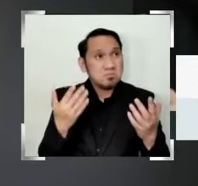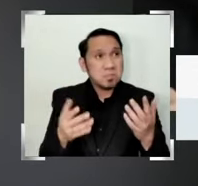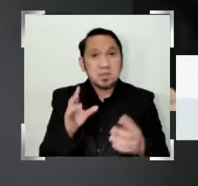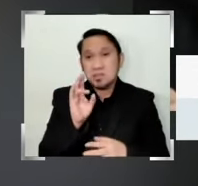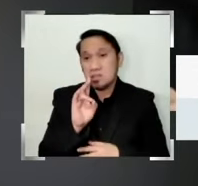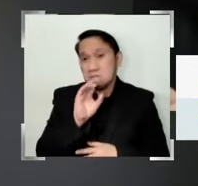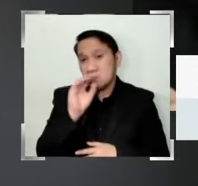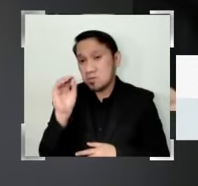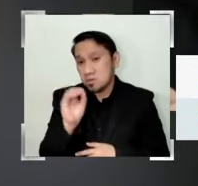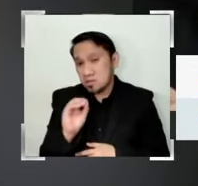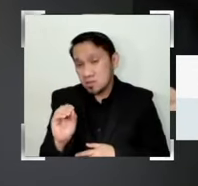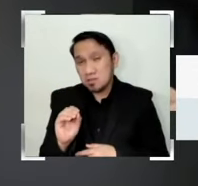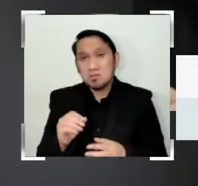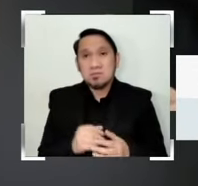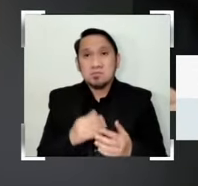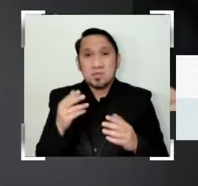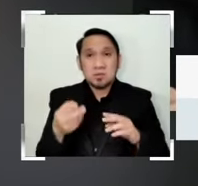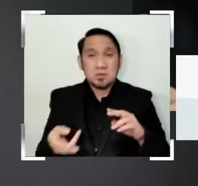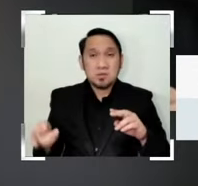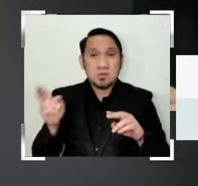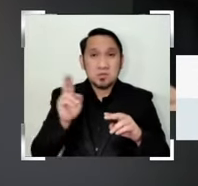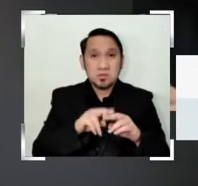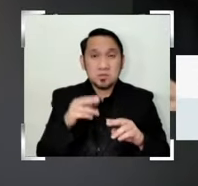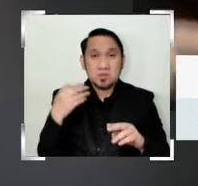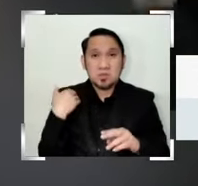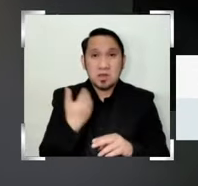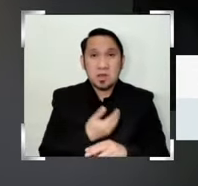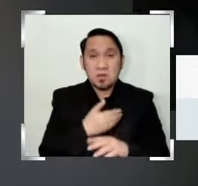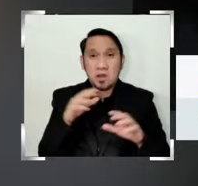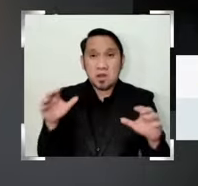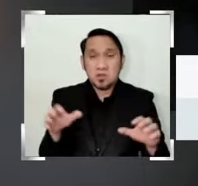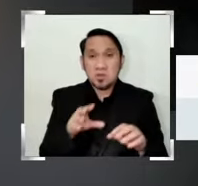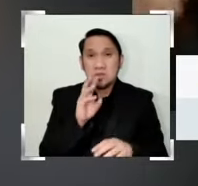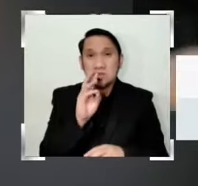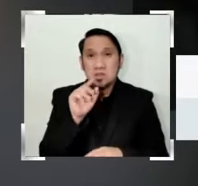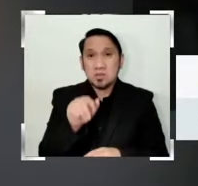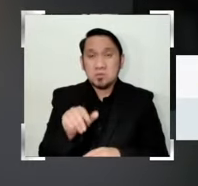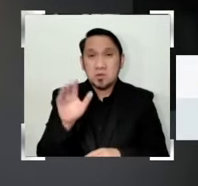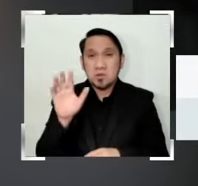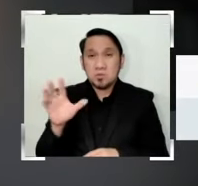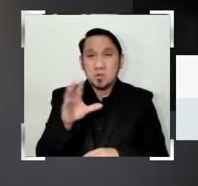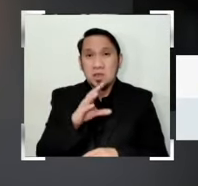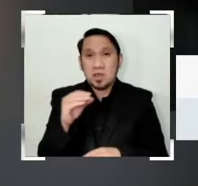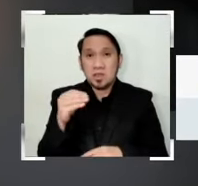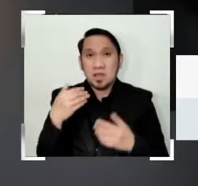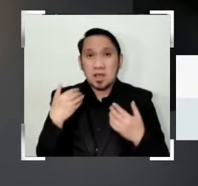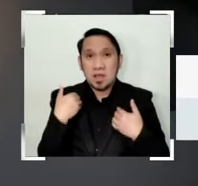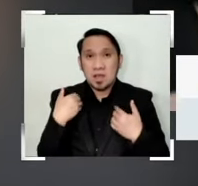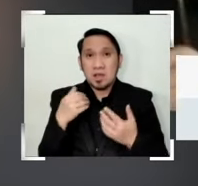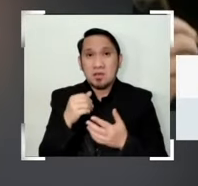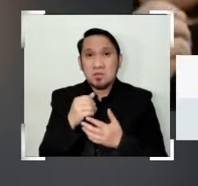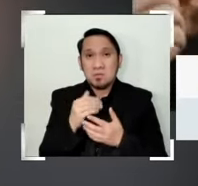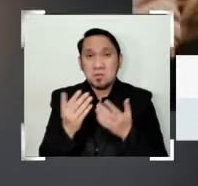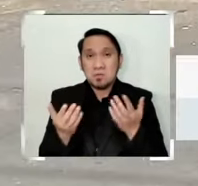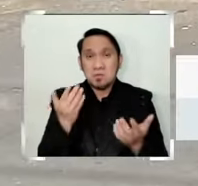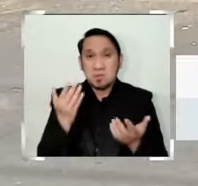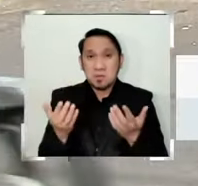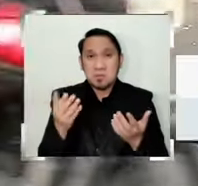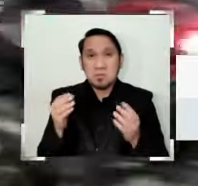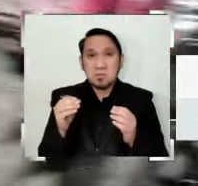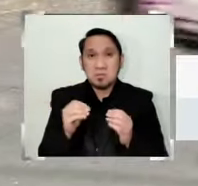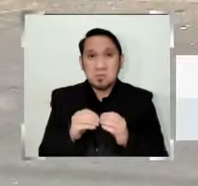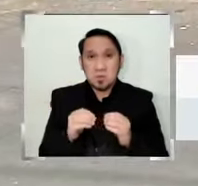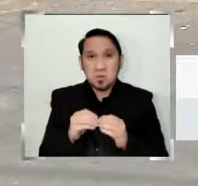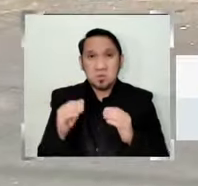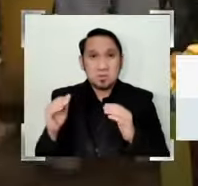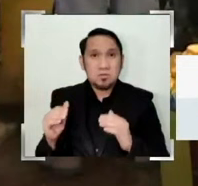2023. Our actual projection is 6.5, but there are signs that we might be able to surpass that. Pero